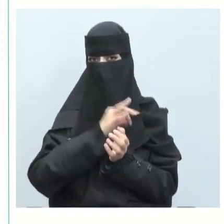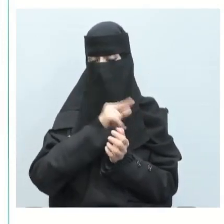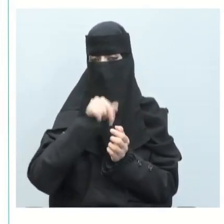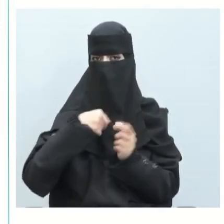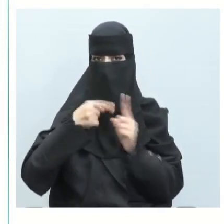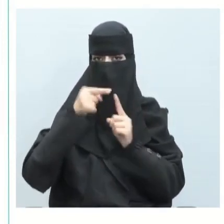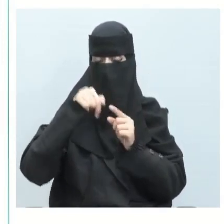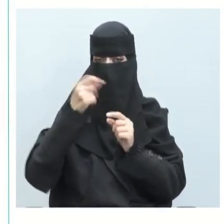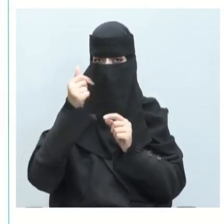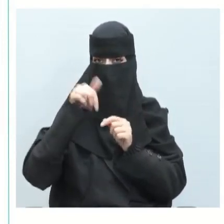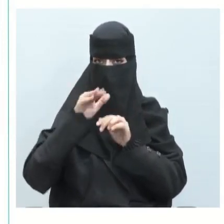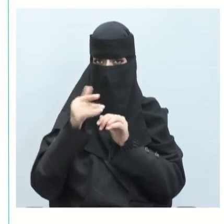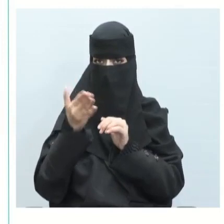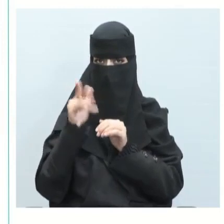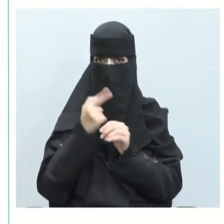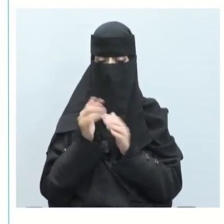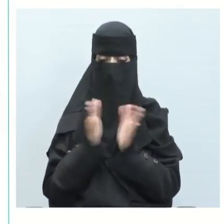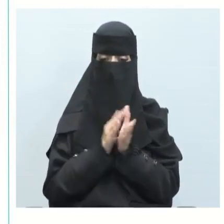والاهداف الماليه